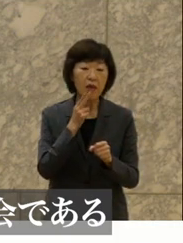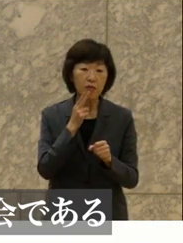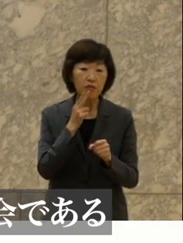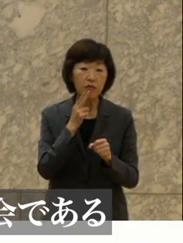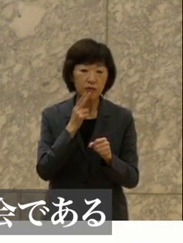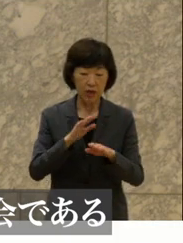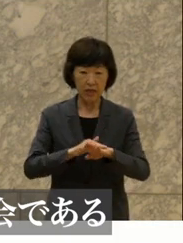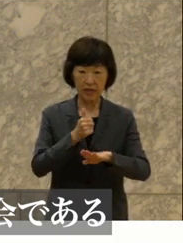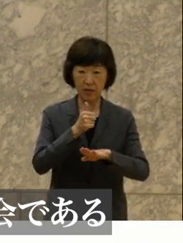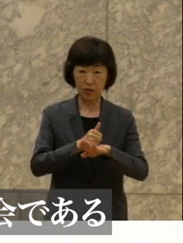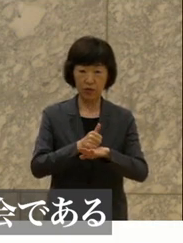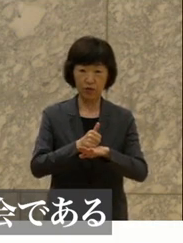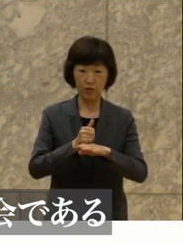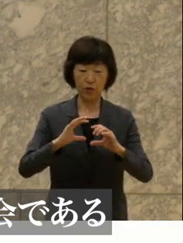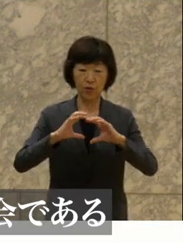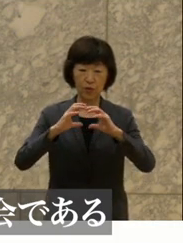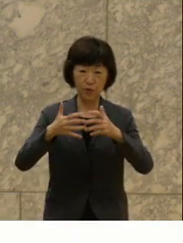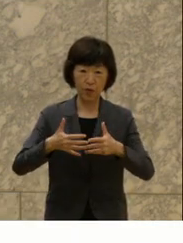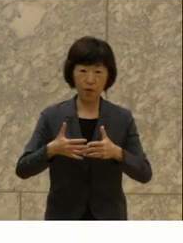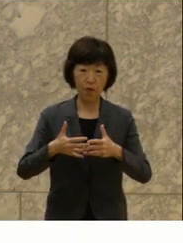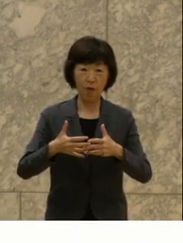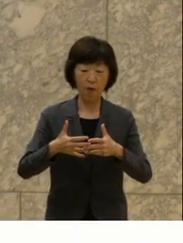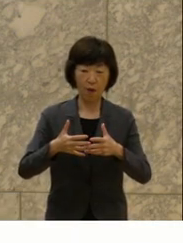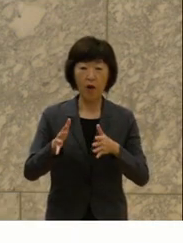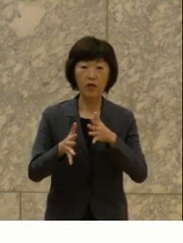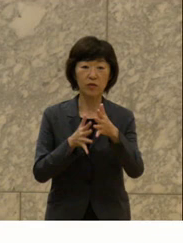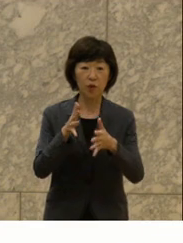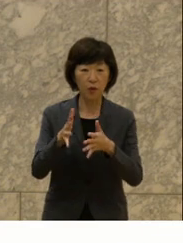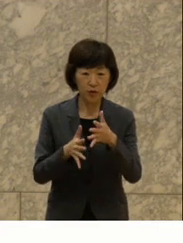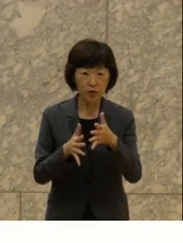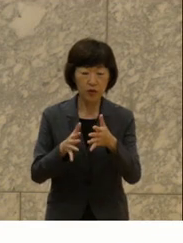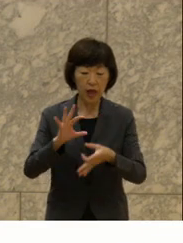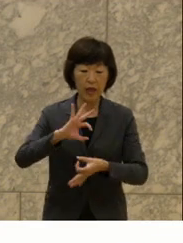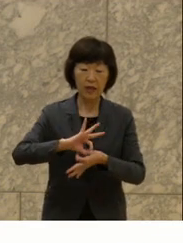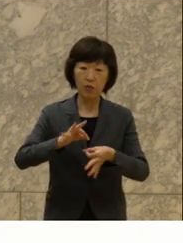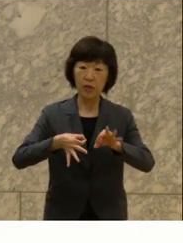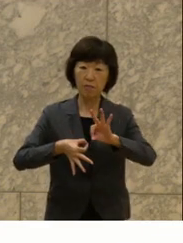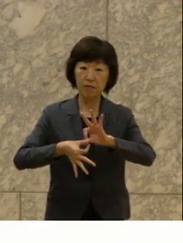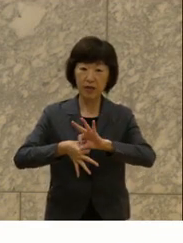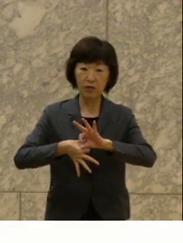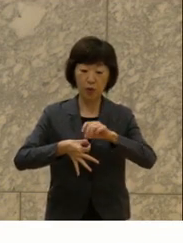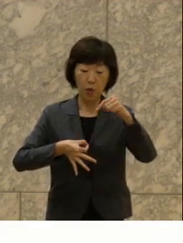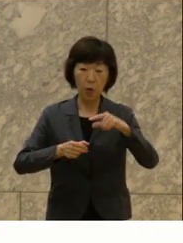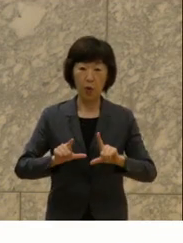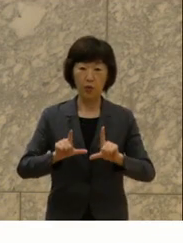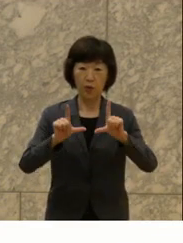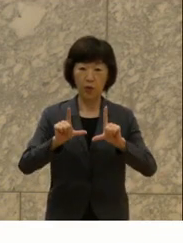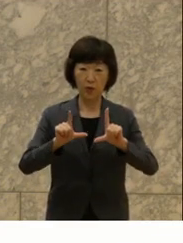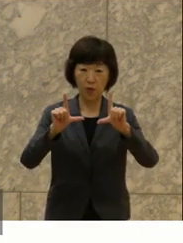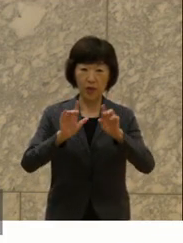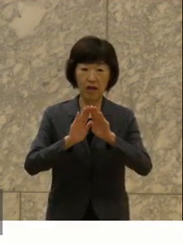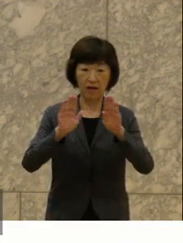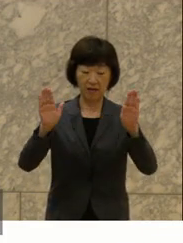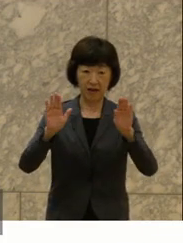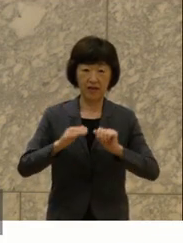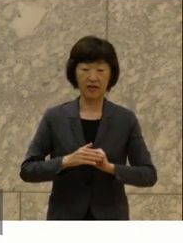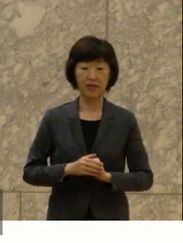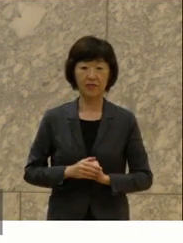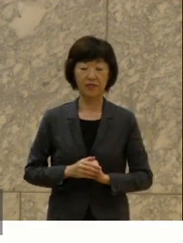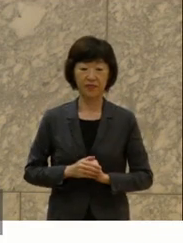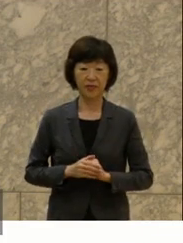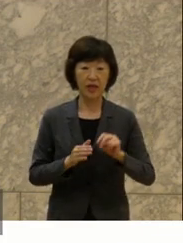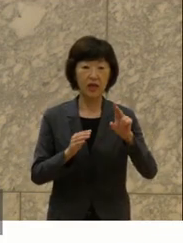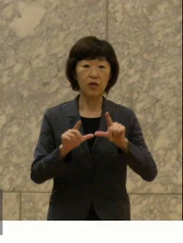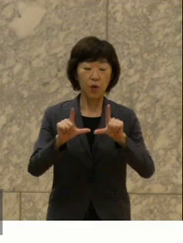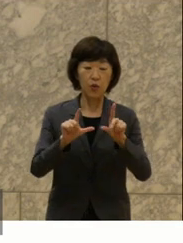の国際総合スポーツ大会であるデフリンピックも東京で開催されます東京